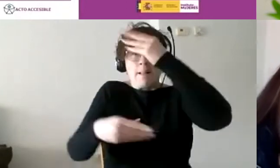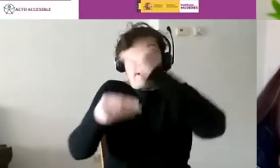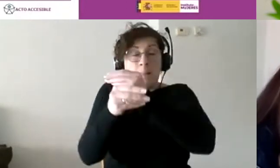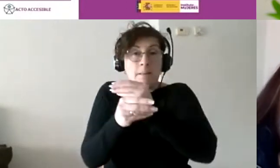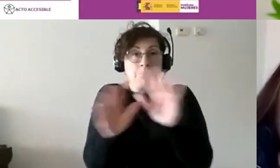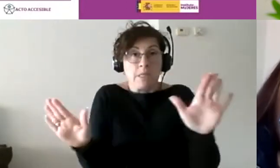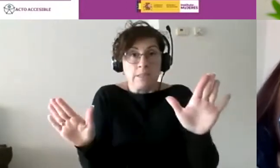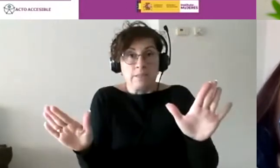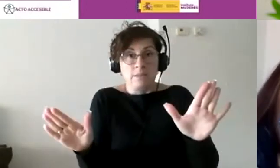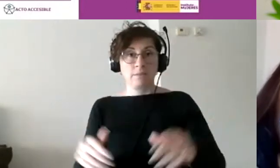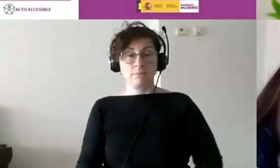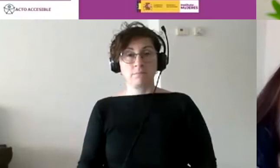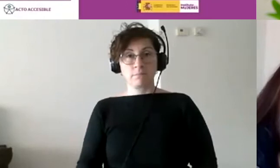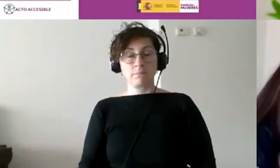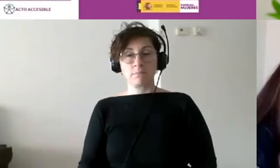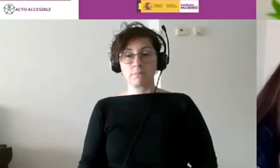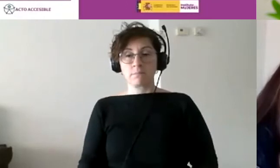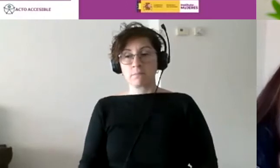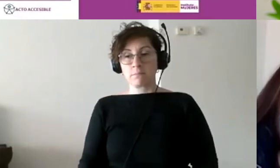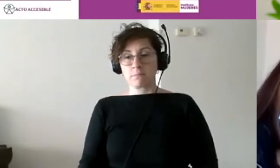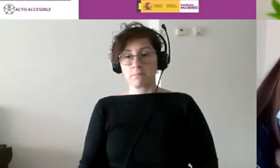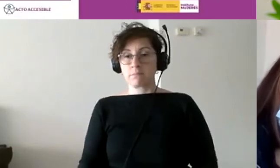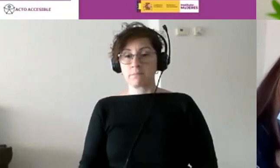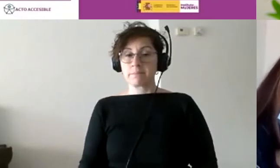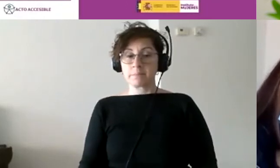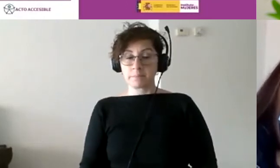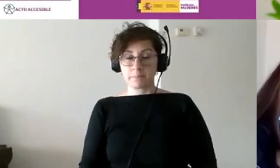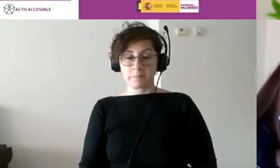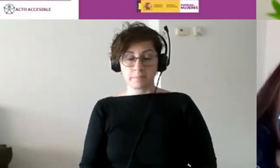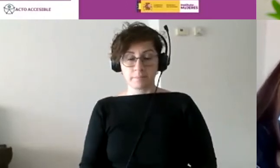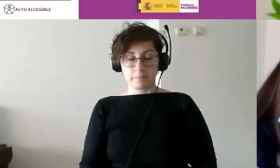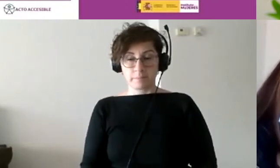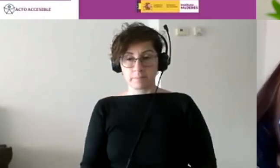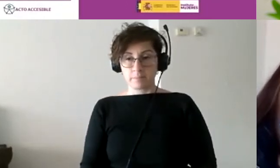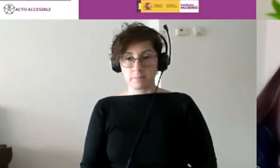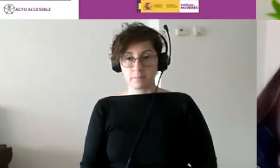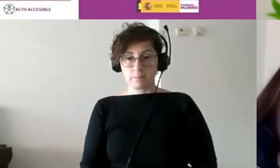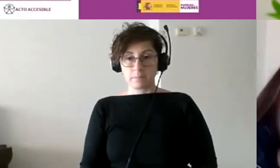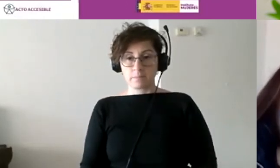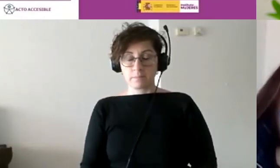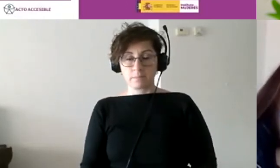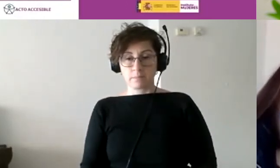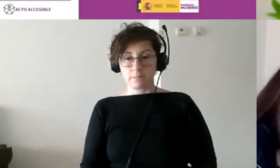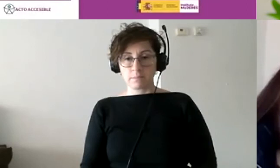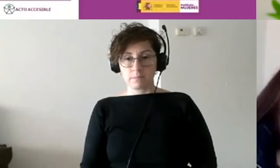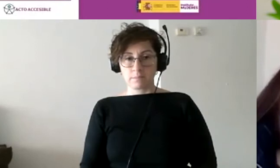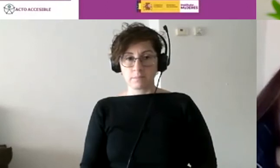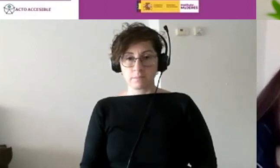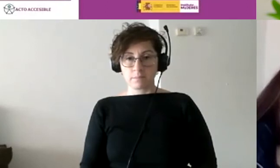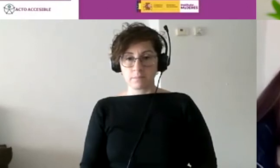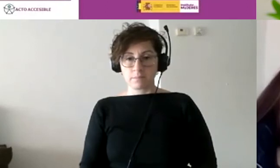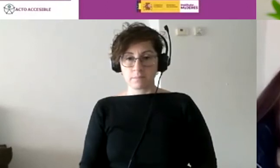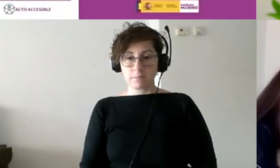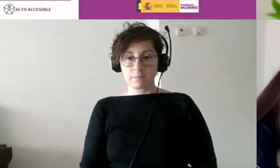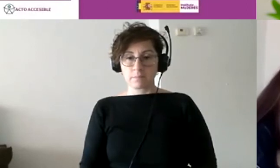Дуже надзвичайно складна ситуація для жінок, які знаходяться під обстрілами Луганська